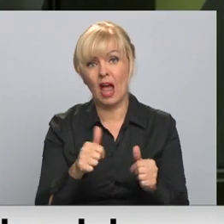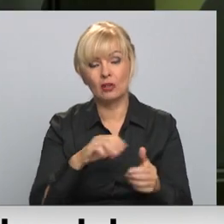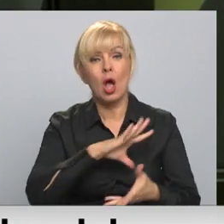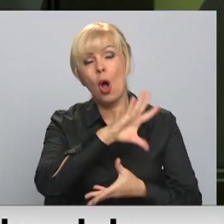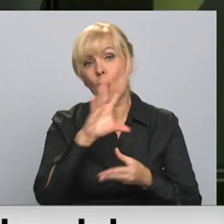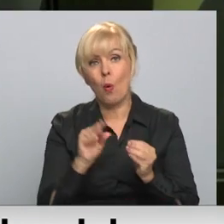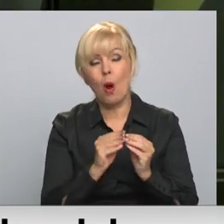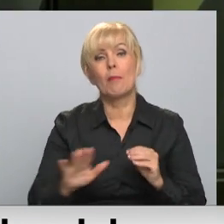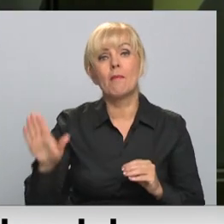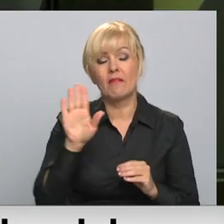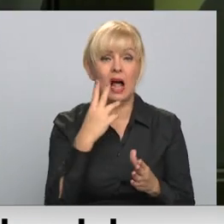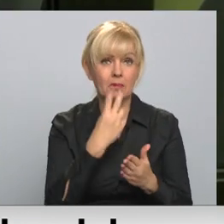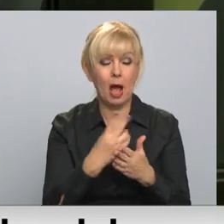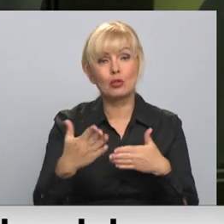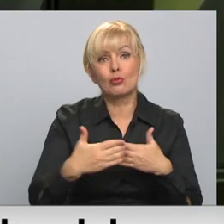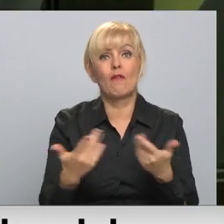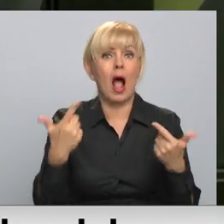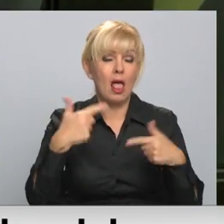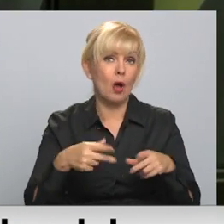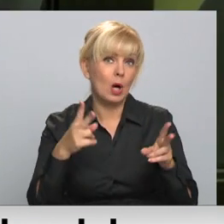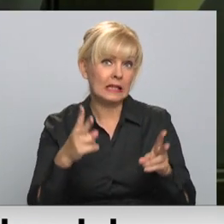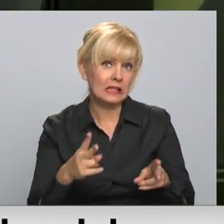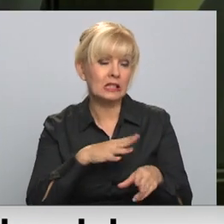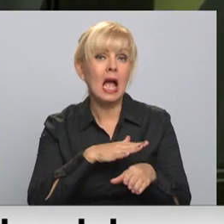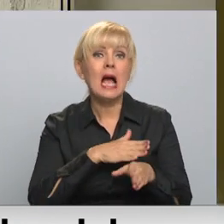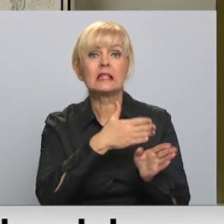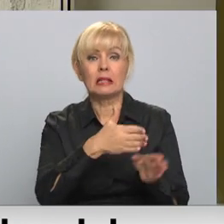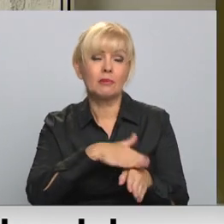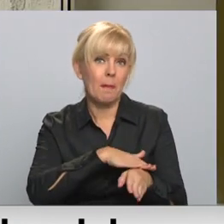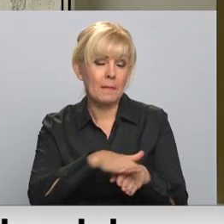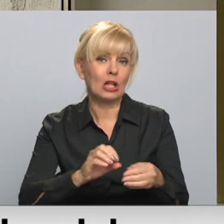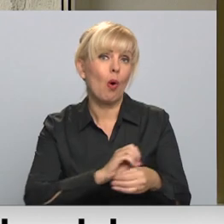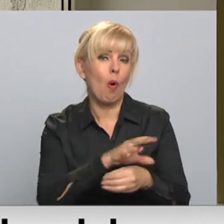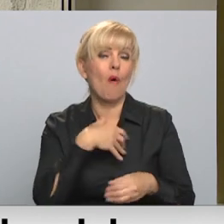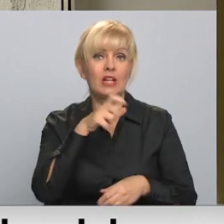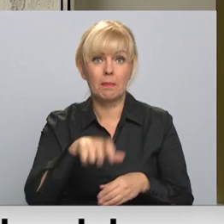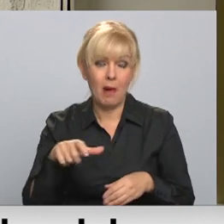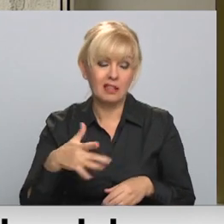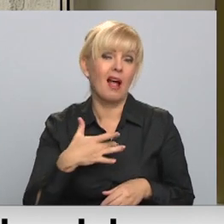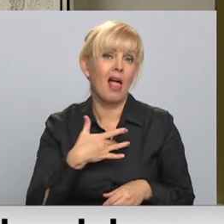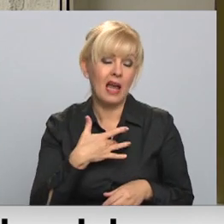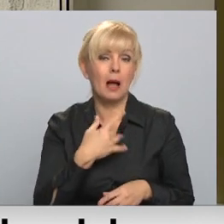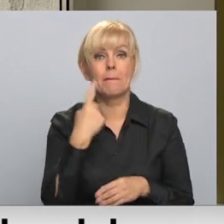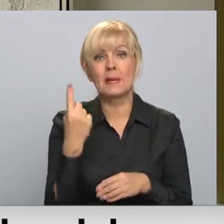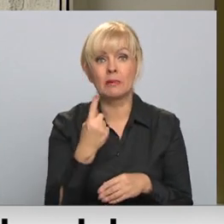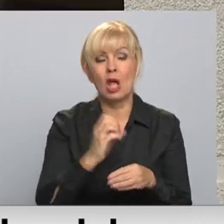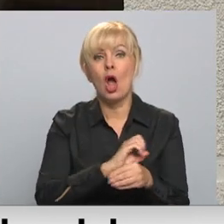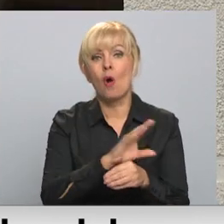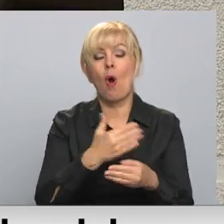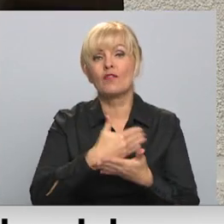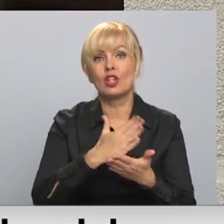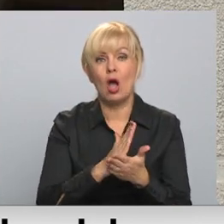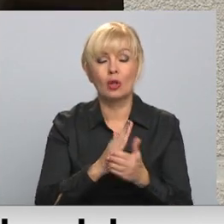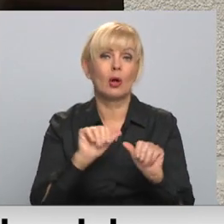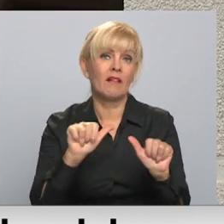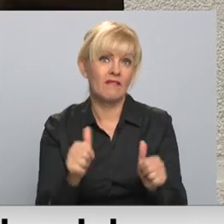kopumā, kas paredz tuvākajā laikā kritisku slimnīcu piepildījumu ar Covid pacientiem. Tādēļ visticamāk jau pirmdien Covid nodaļa tiks veidota